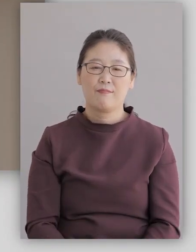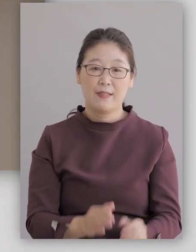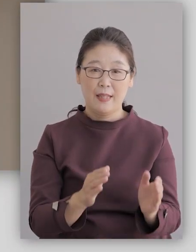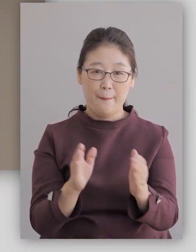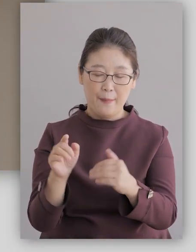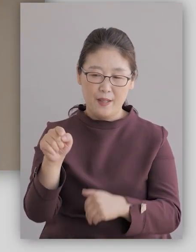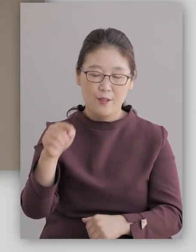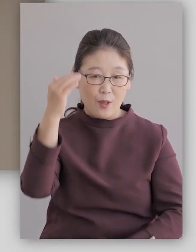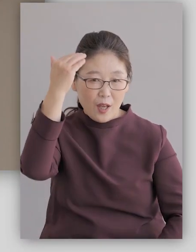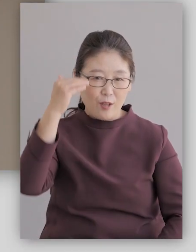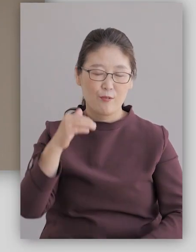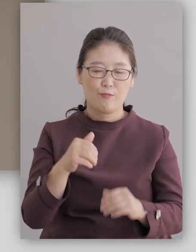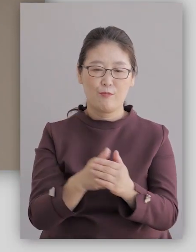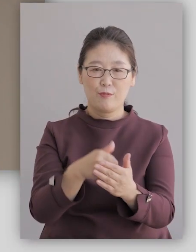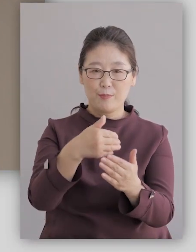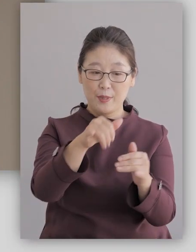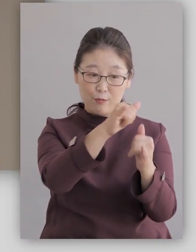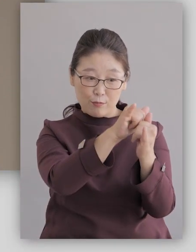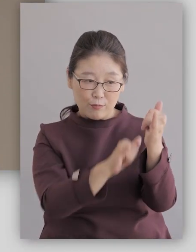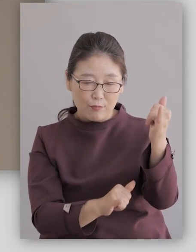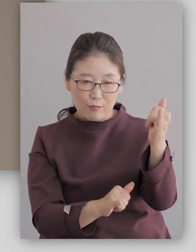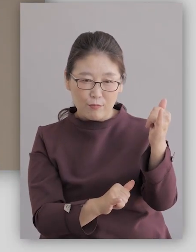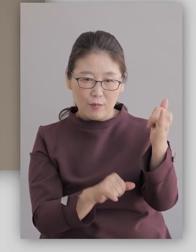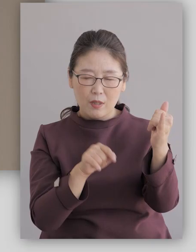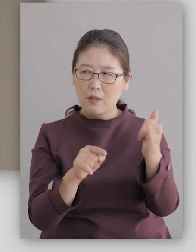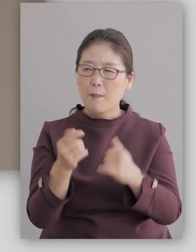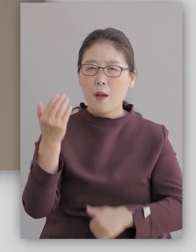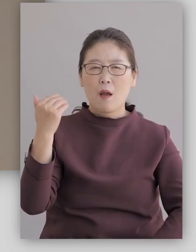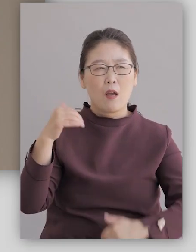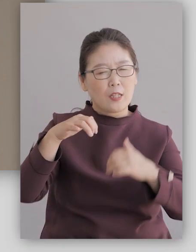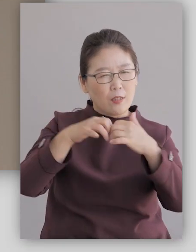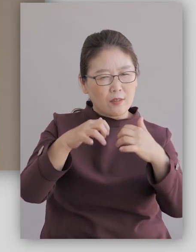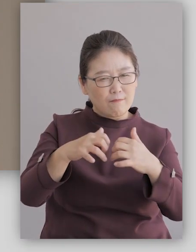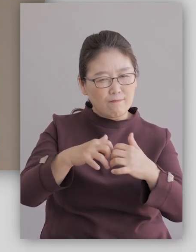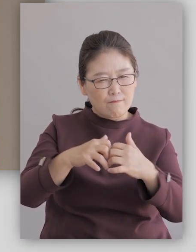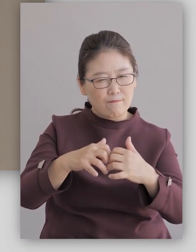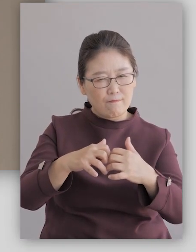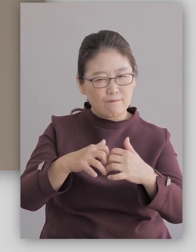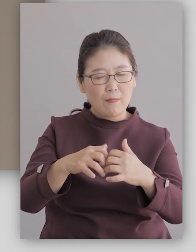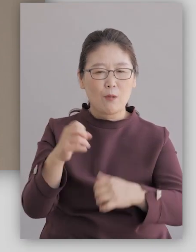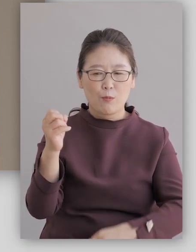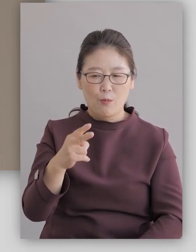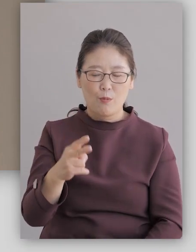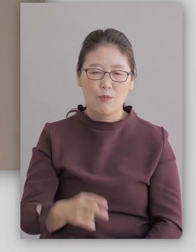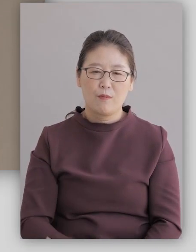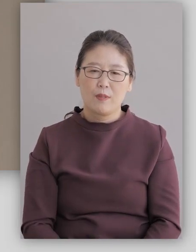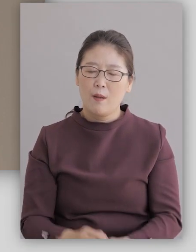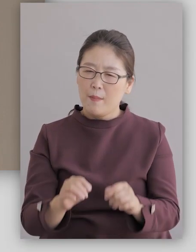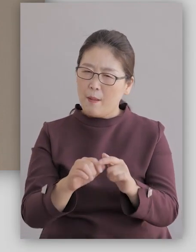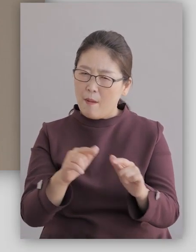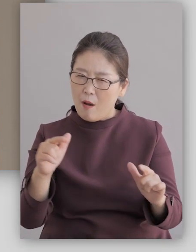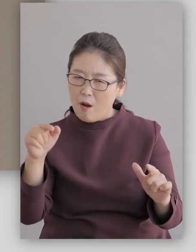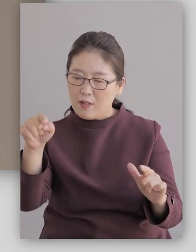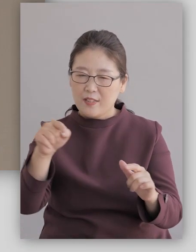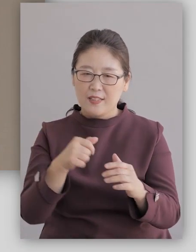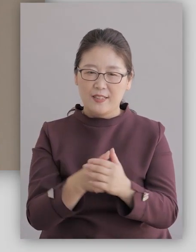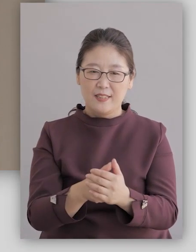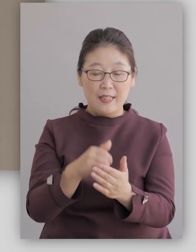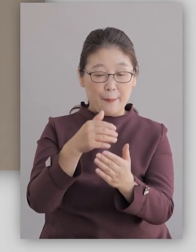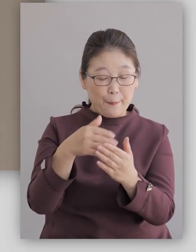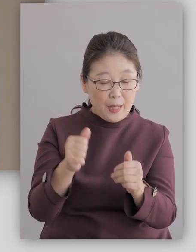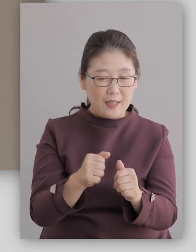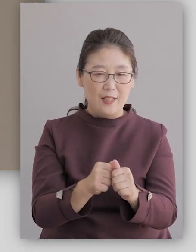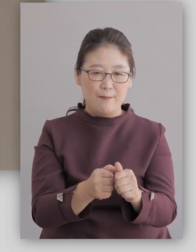그리고 한국미술사에서 전쟁은 그 당시뿐만 아니라 다양한 작가들에게 영감을 주고 또 표현을